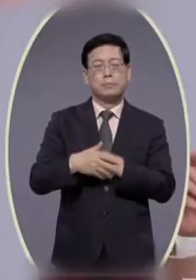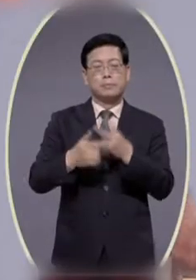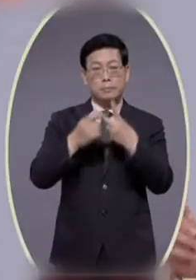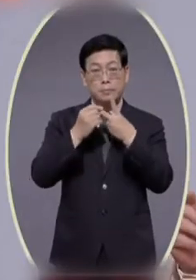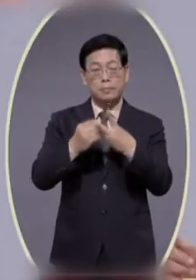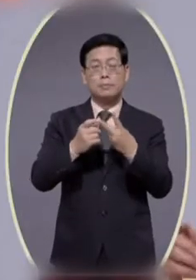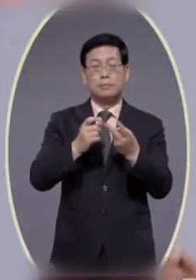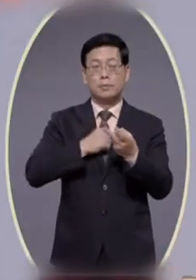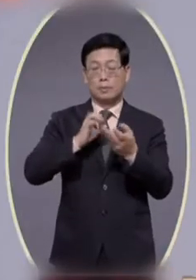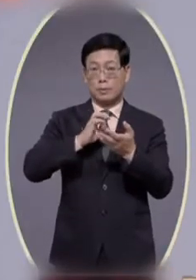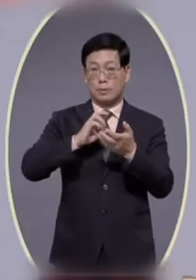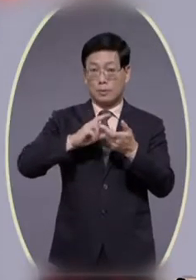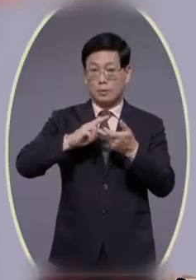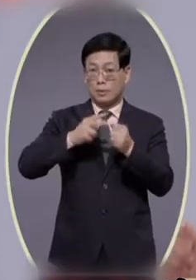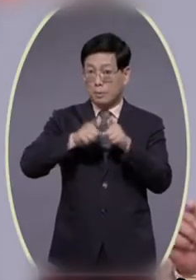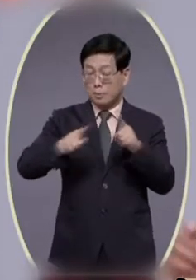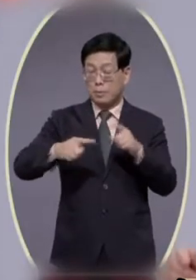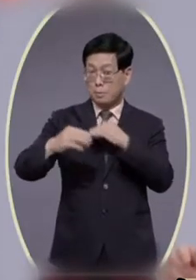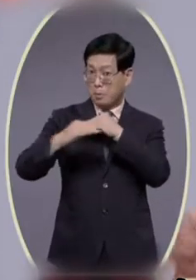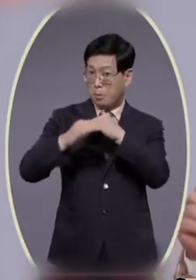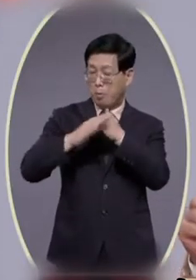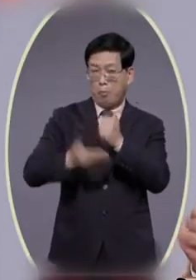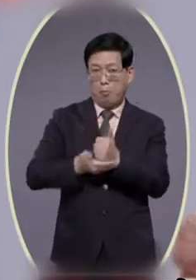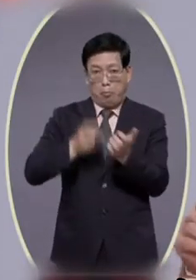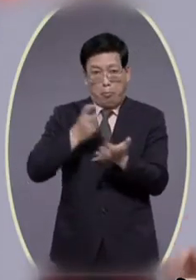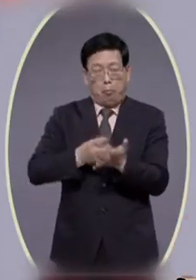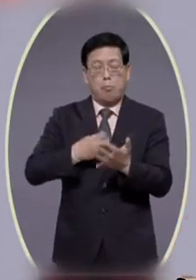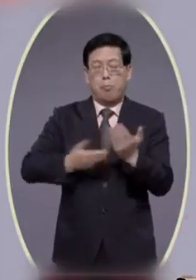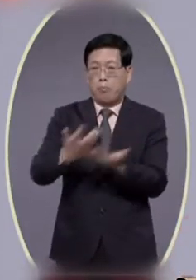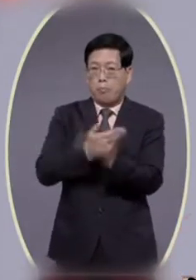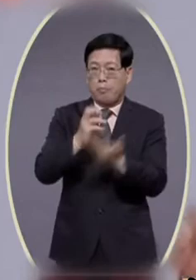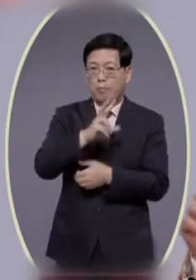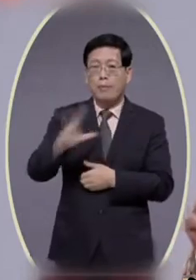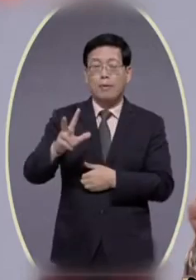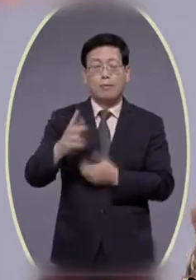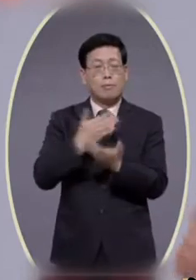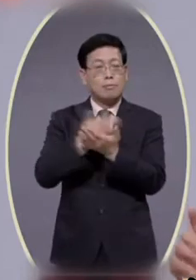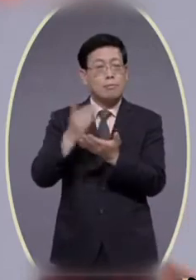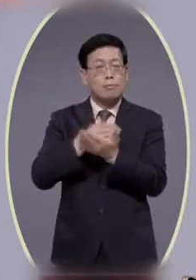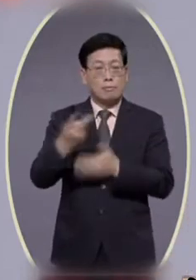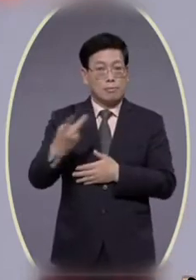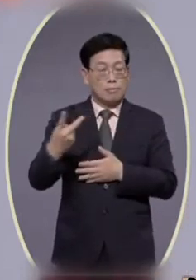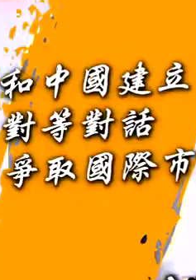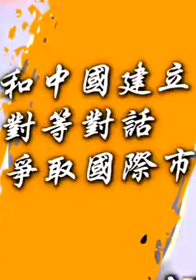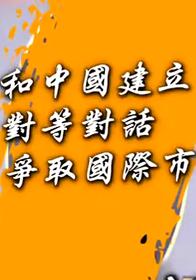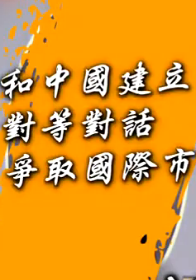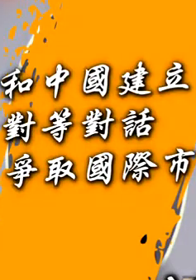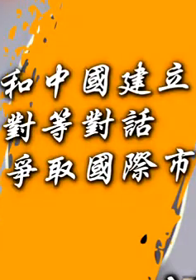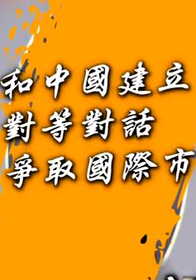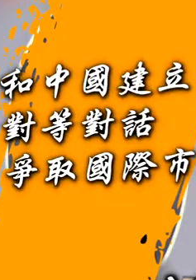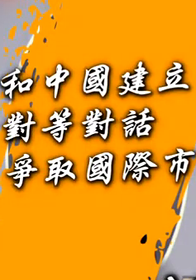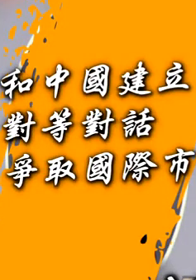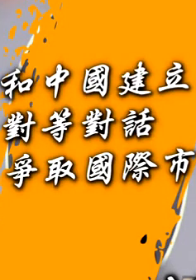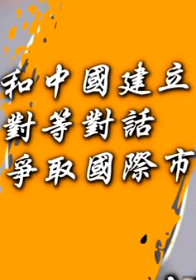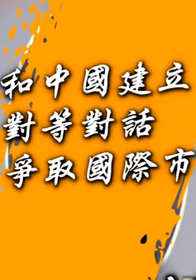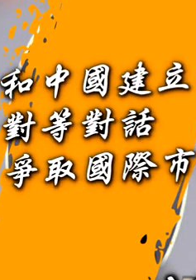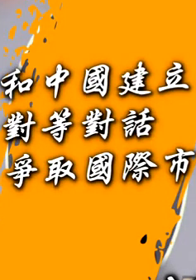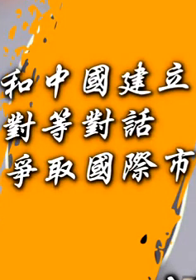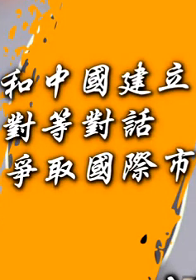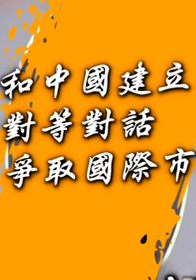要用和平、对等、有尊严的协商方式解决两岸的争议。